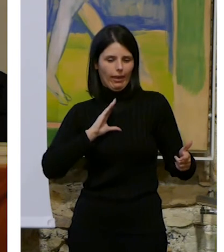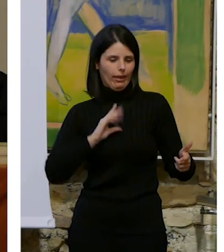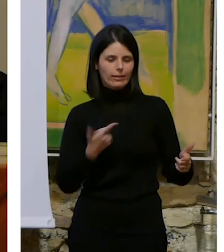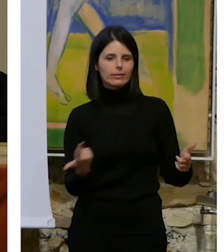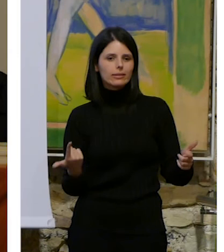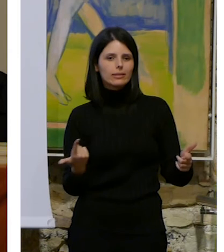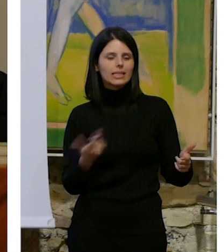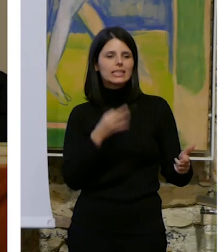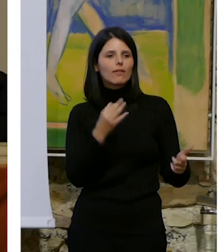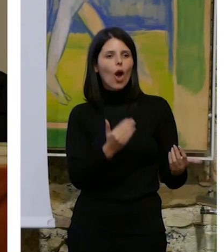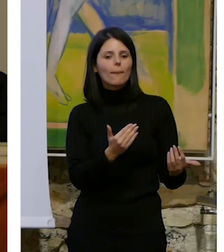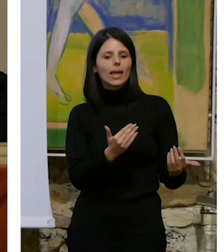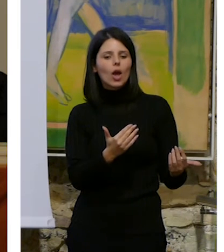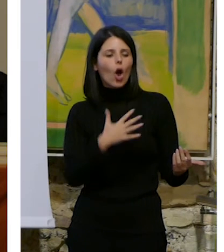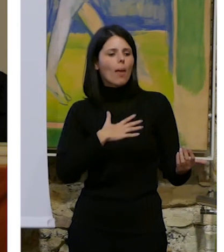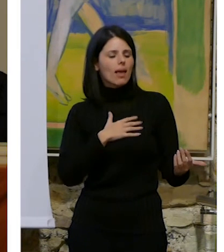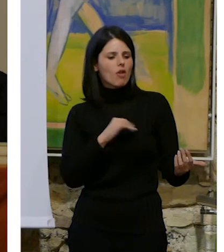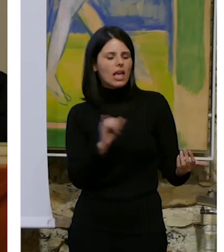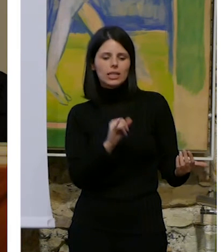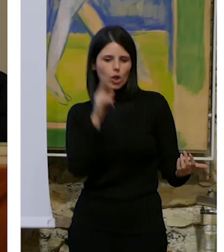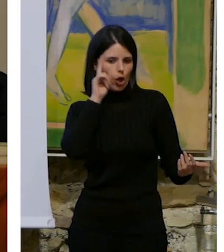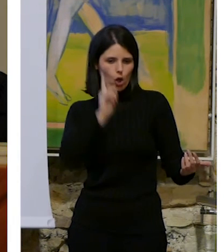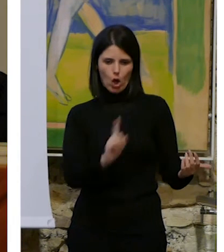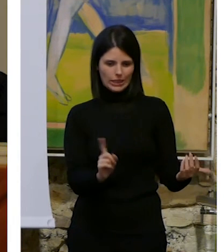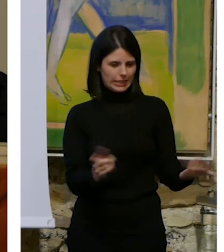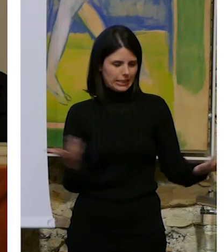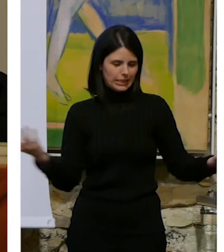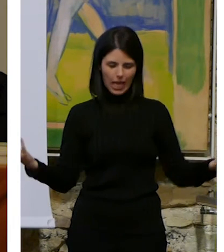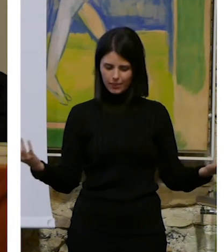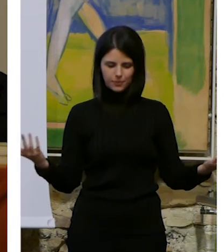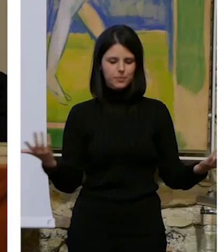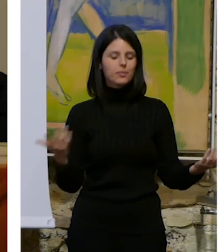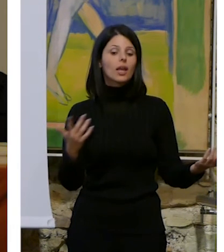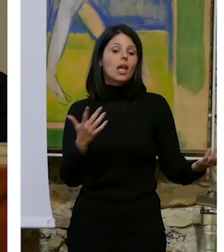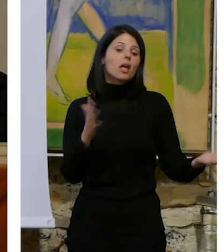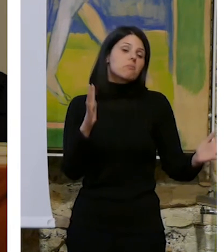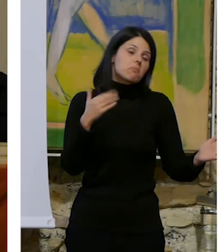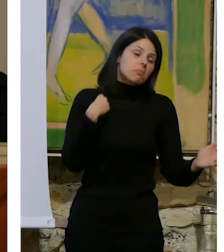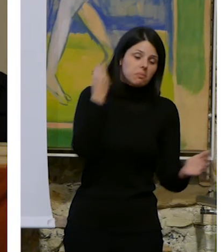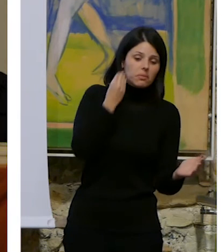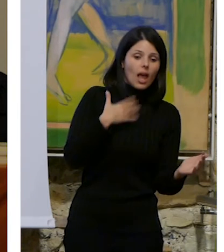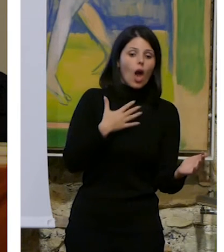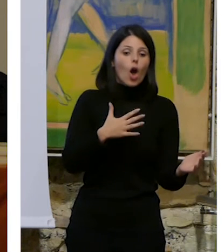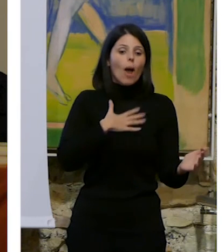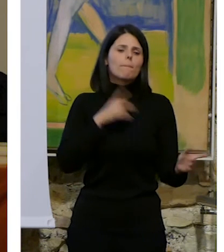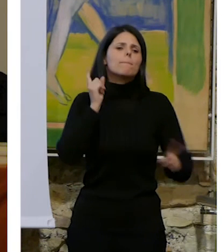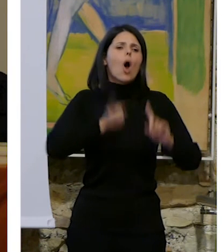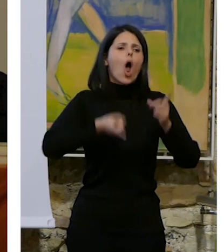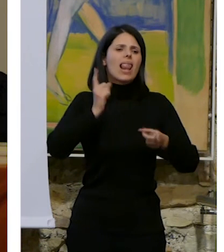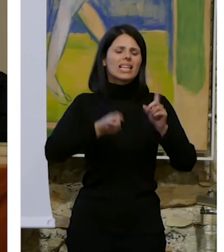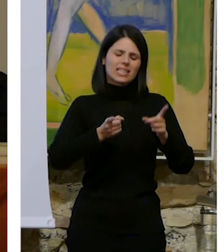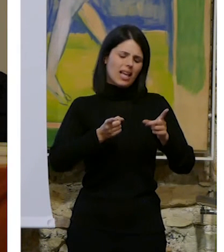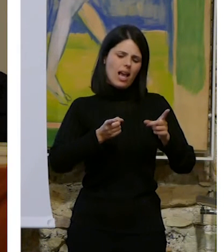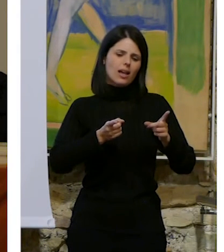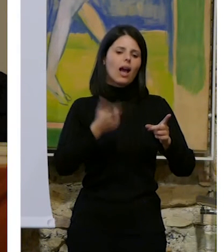Ed è colpevole non si sa chi. A mio parere è colpevole in questo caso qua non la classe politica, perché come